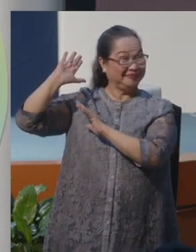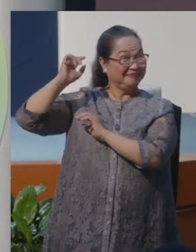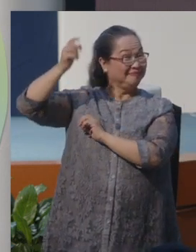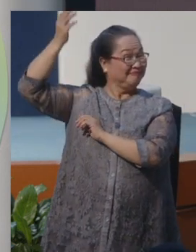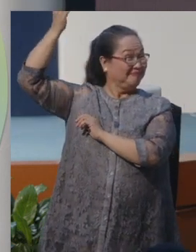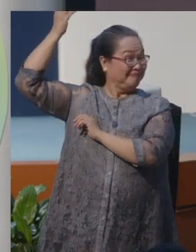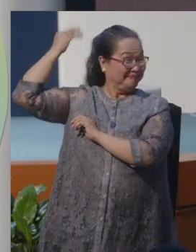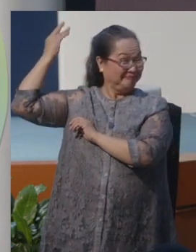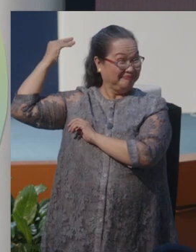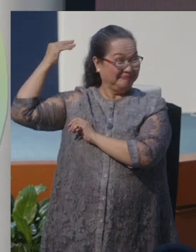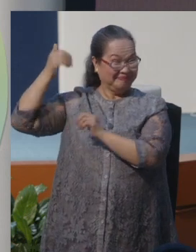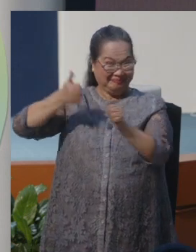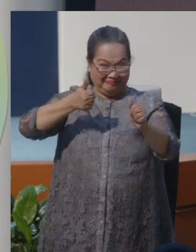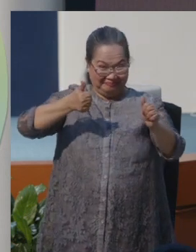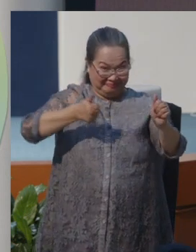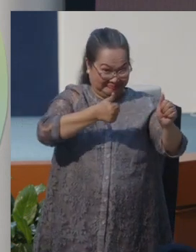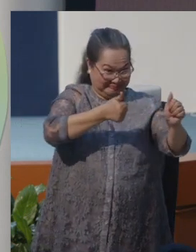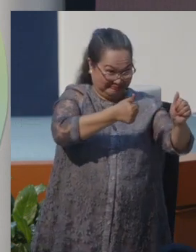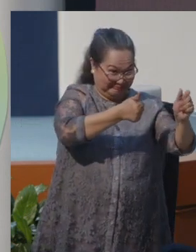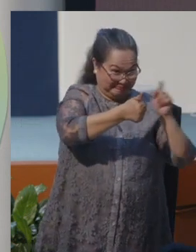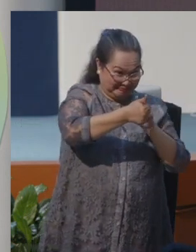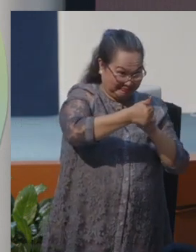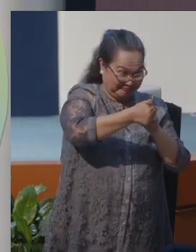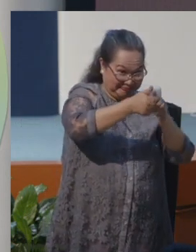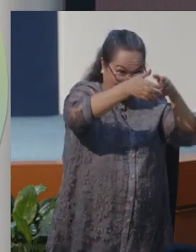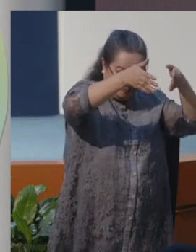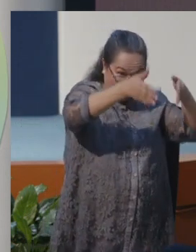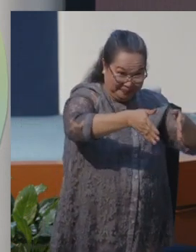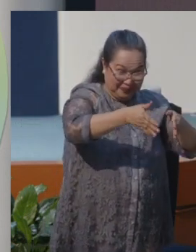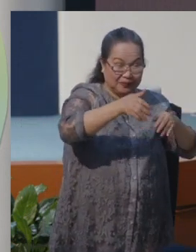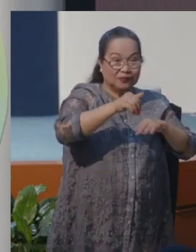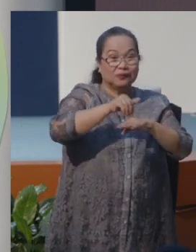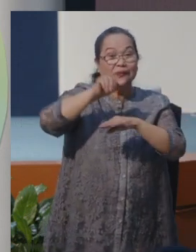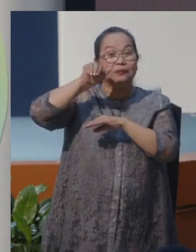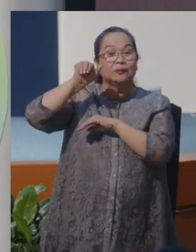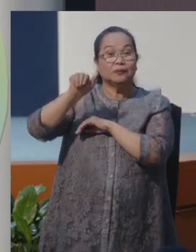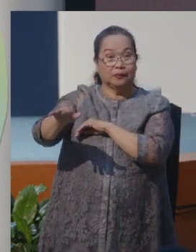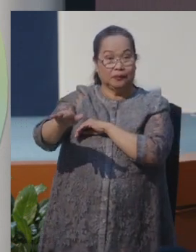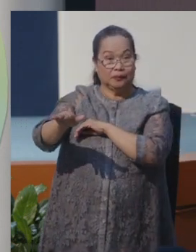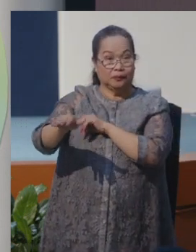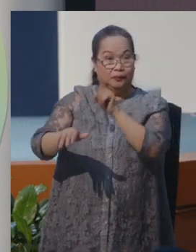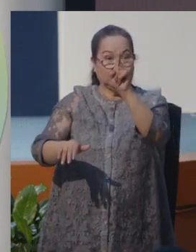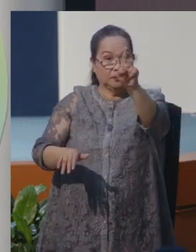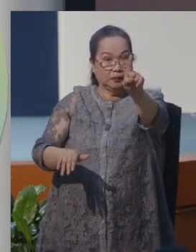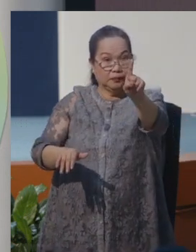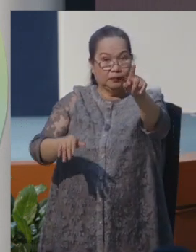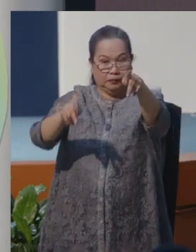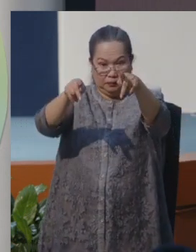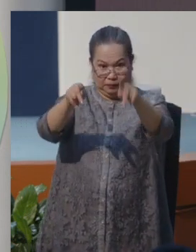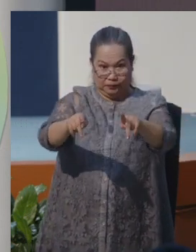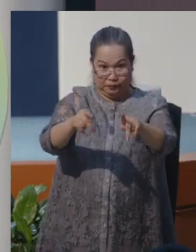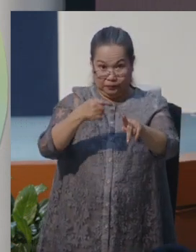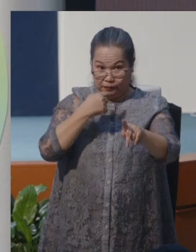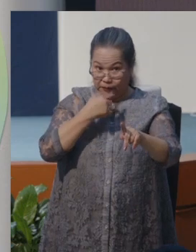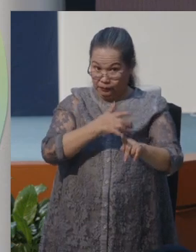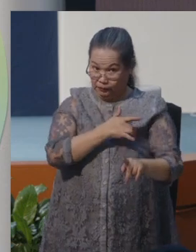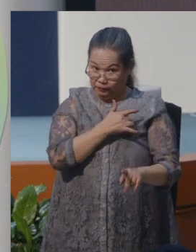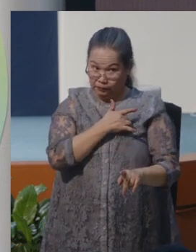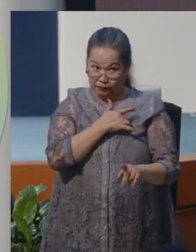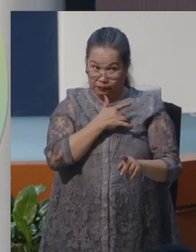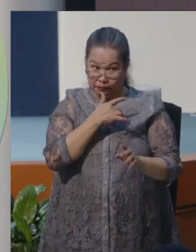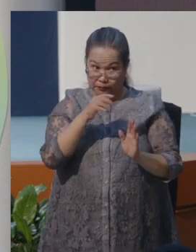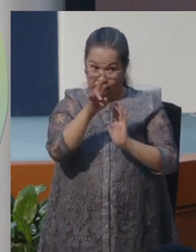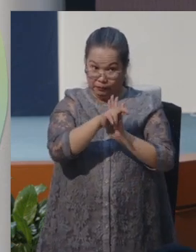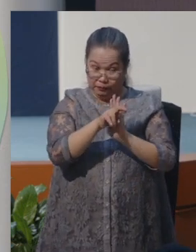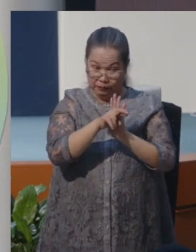an apostolos was one who was sent. Someone who filled that role, functioned